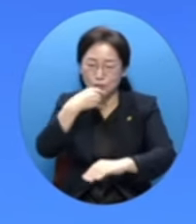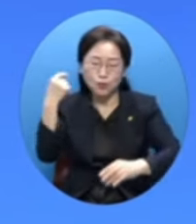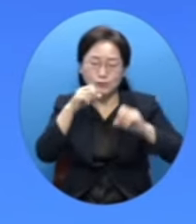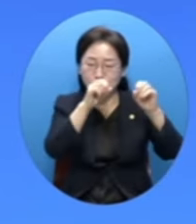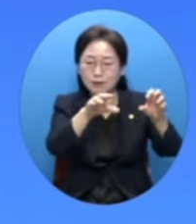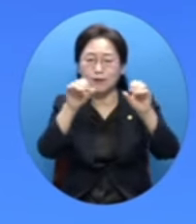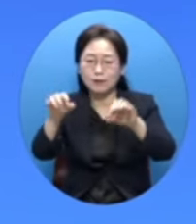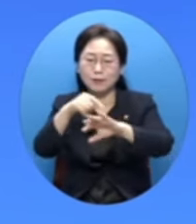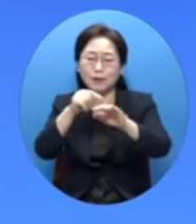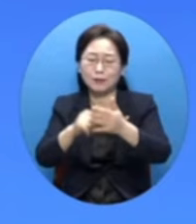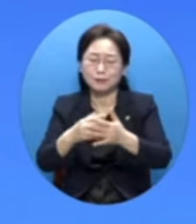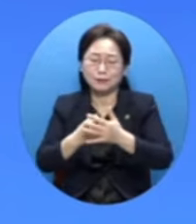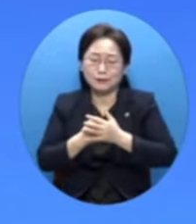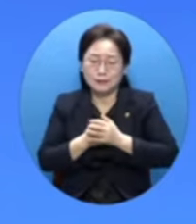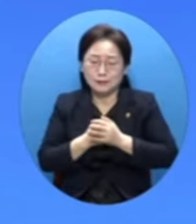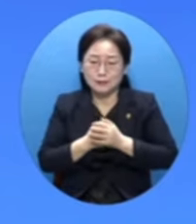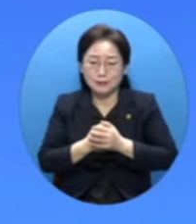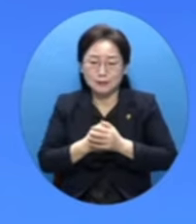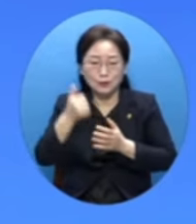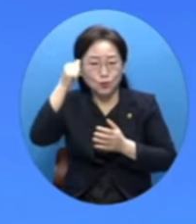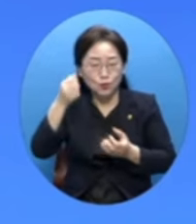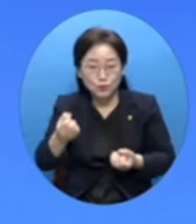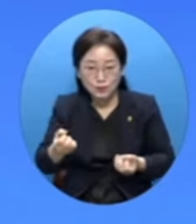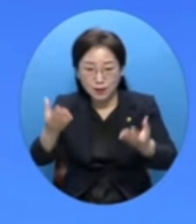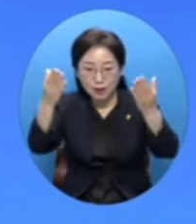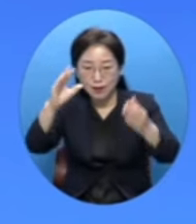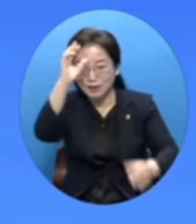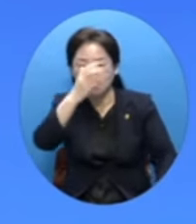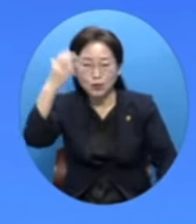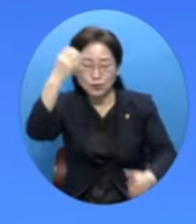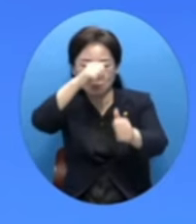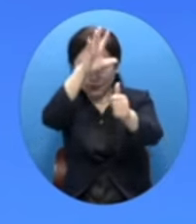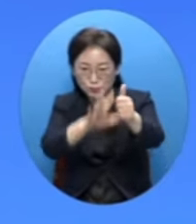가슴에 품고 오순절날 성령 받고 나가서